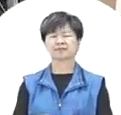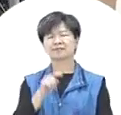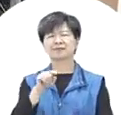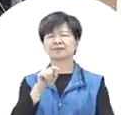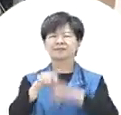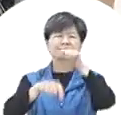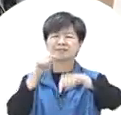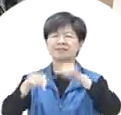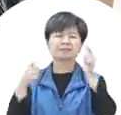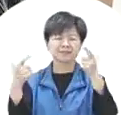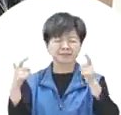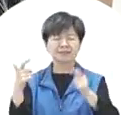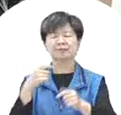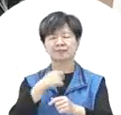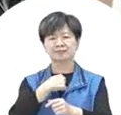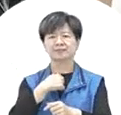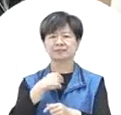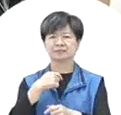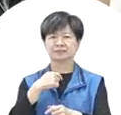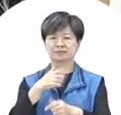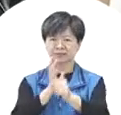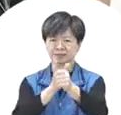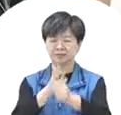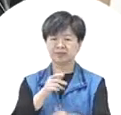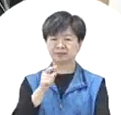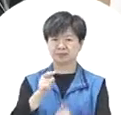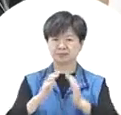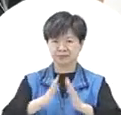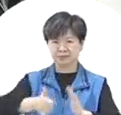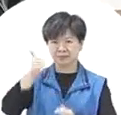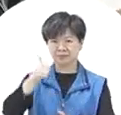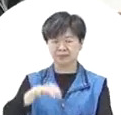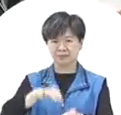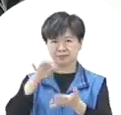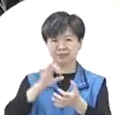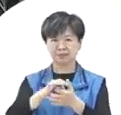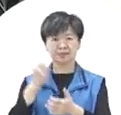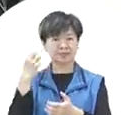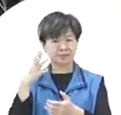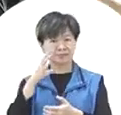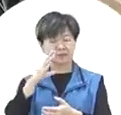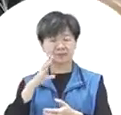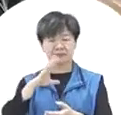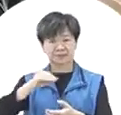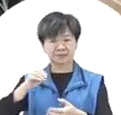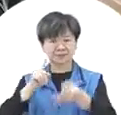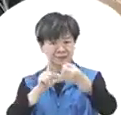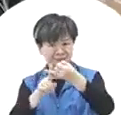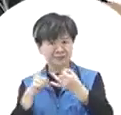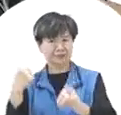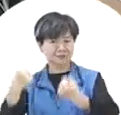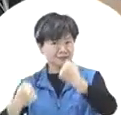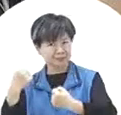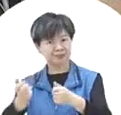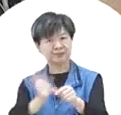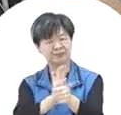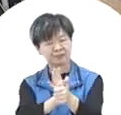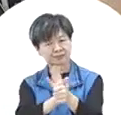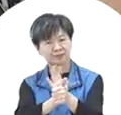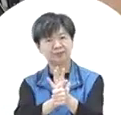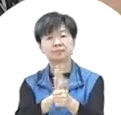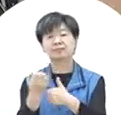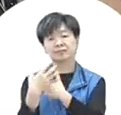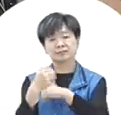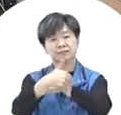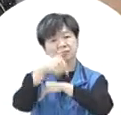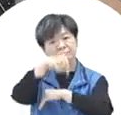说，市长你刚刚说可以用到那个新巴的，像有新巴行的部分，偏向有新巴可以做。你刚刚是这样讲，